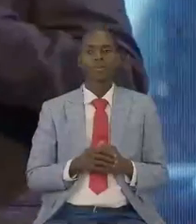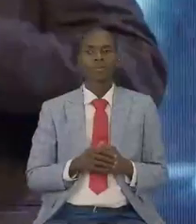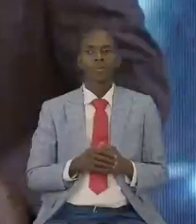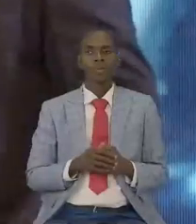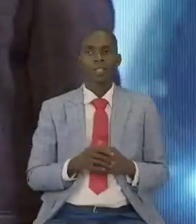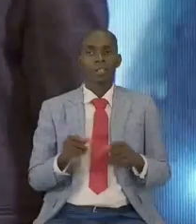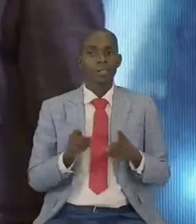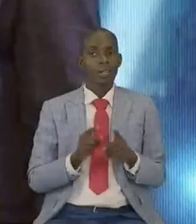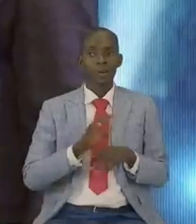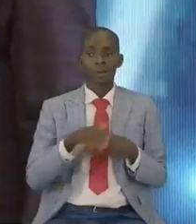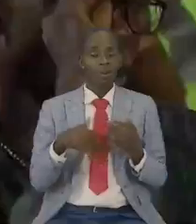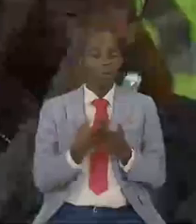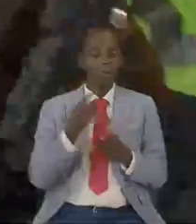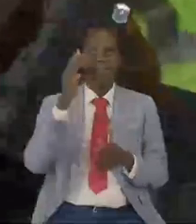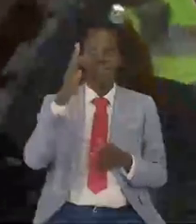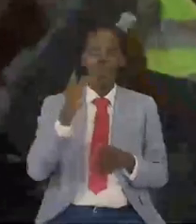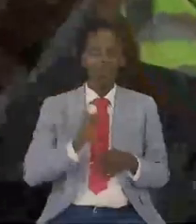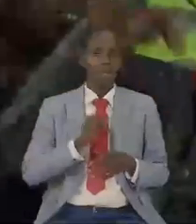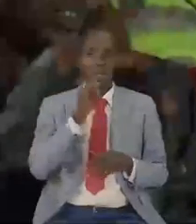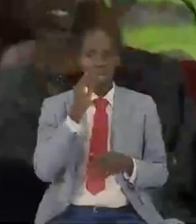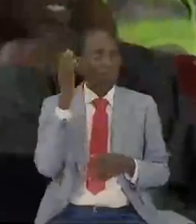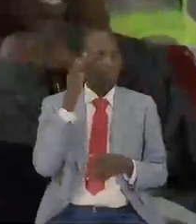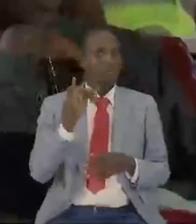comme tous ces témoignages que j'entends,